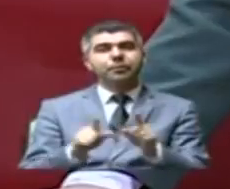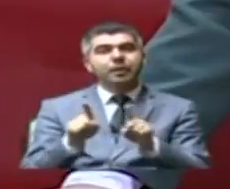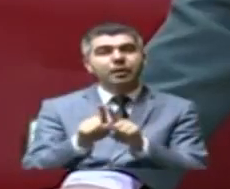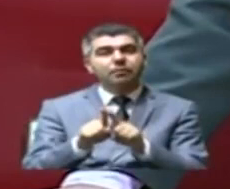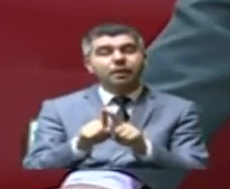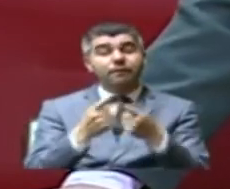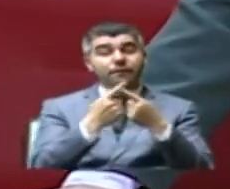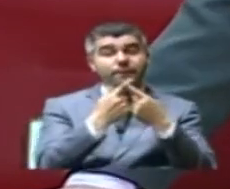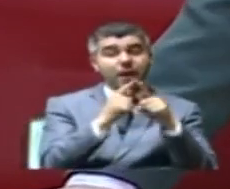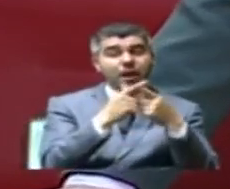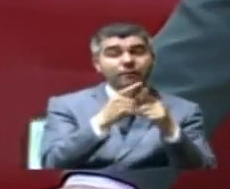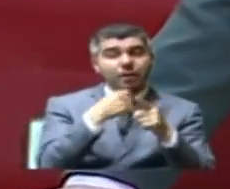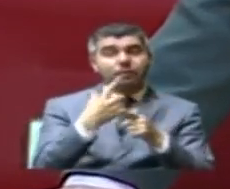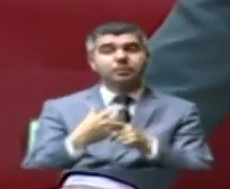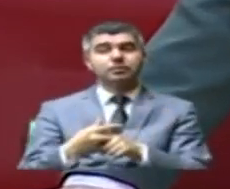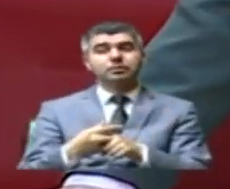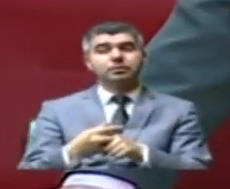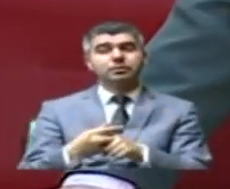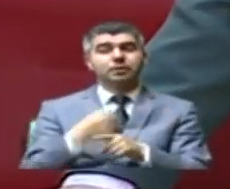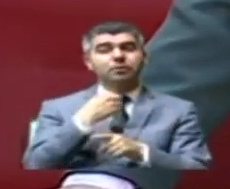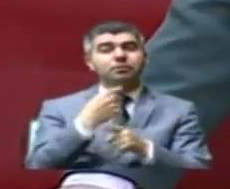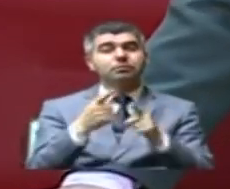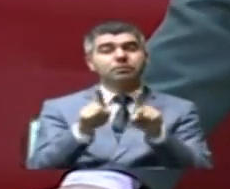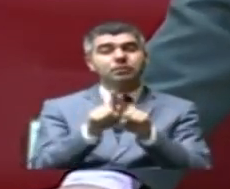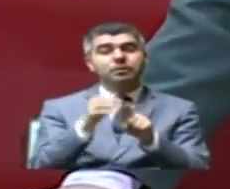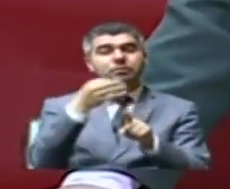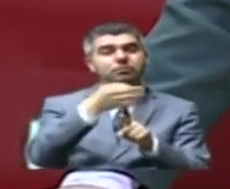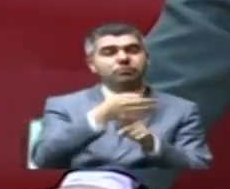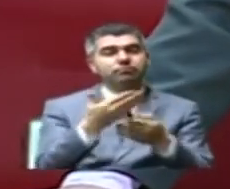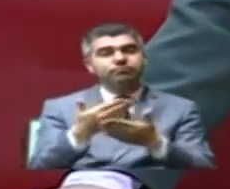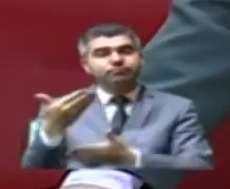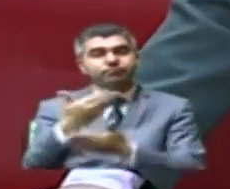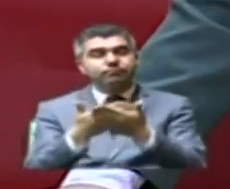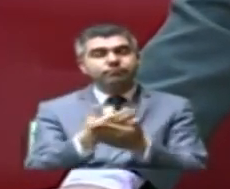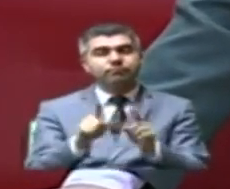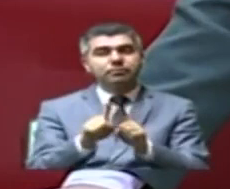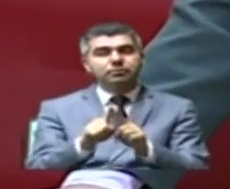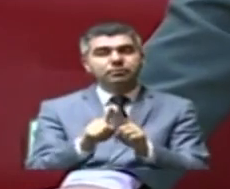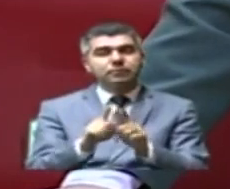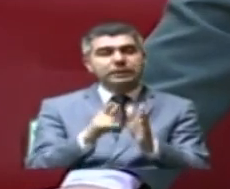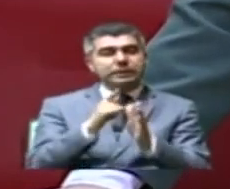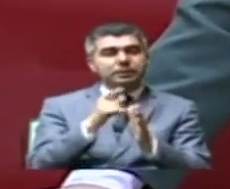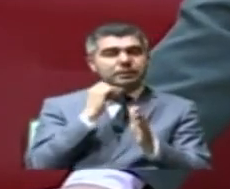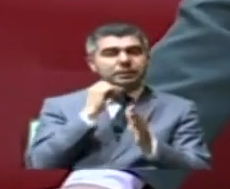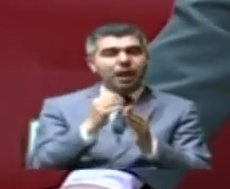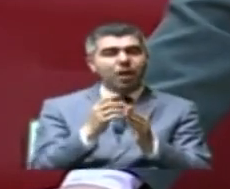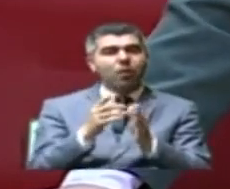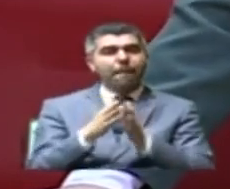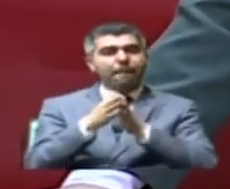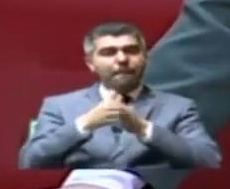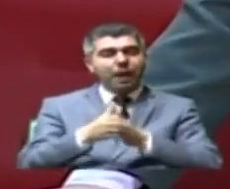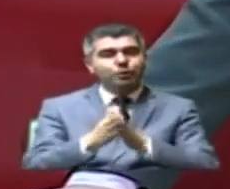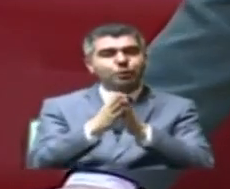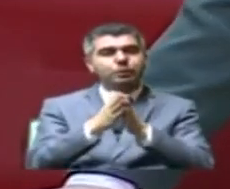دخلنا في التفاصيل ديال هذا العقد الى مواضيع اللي هي متخصصه بحال التخصص ديال النقل البضائع بالموانئ